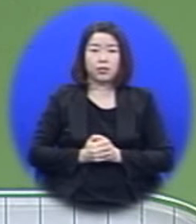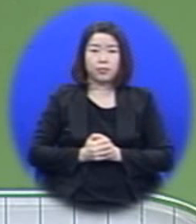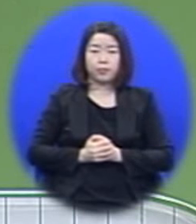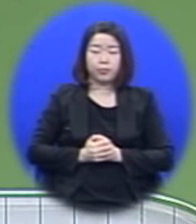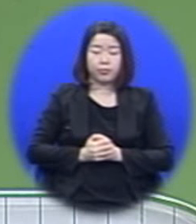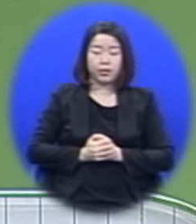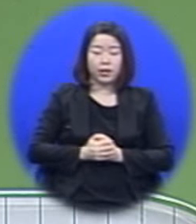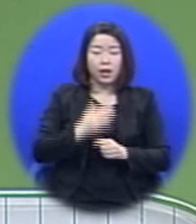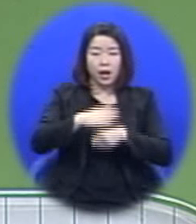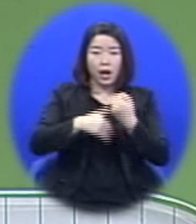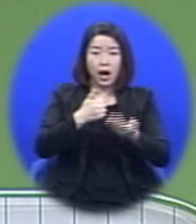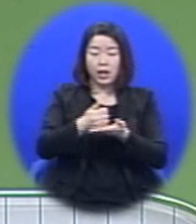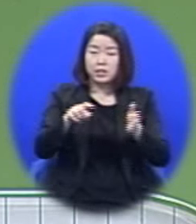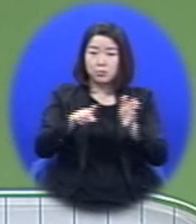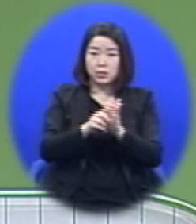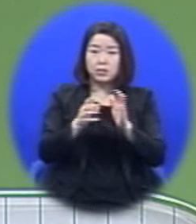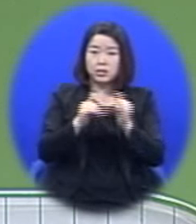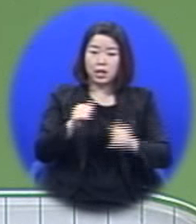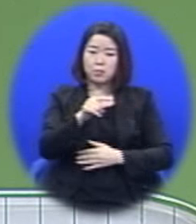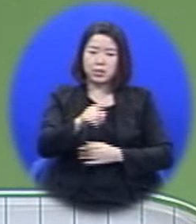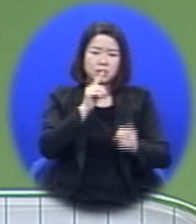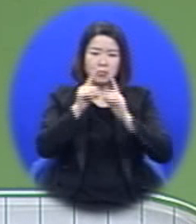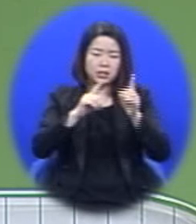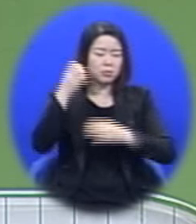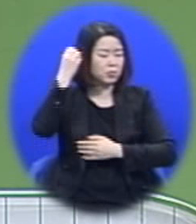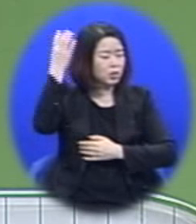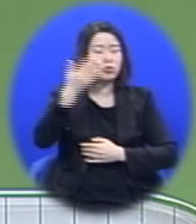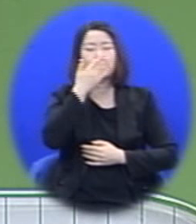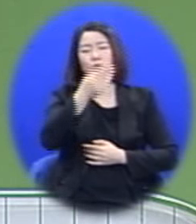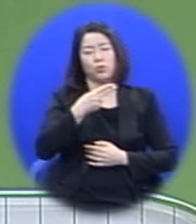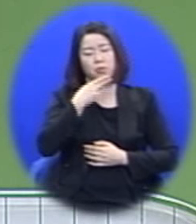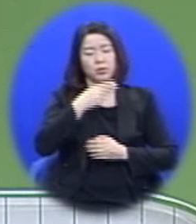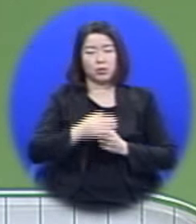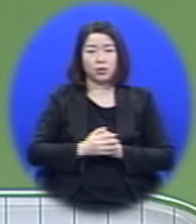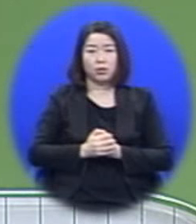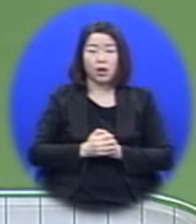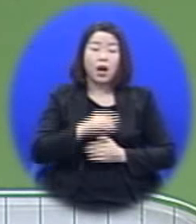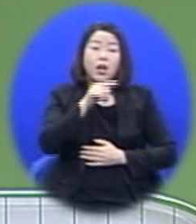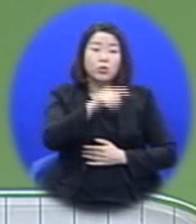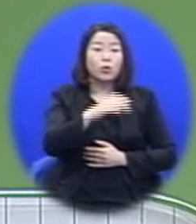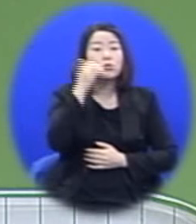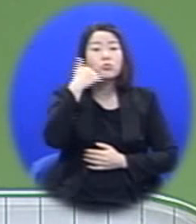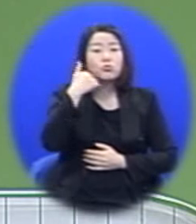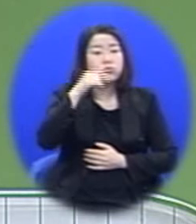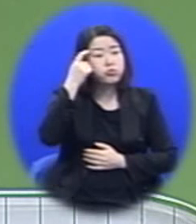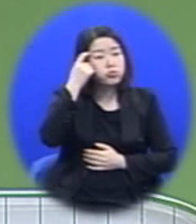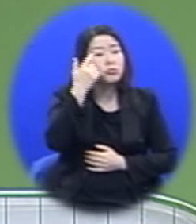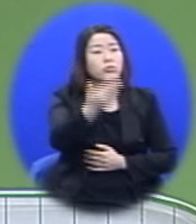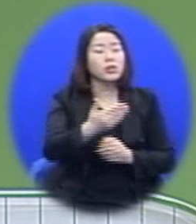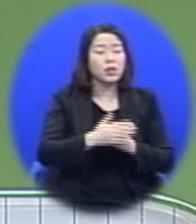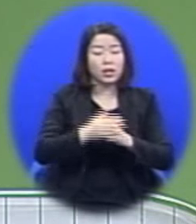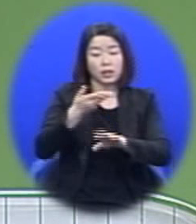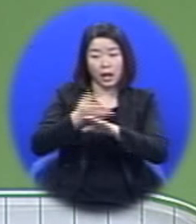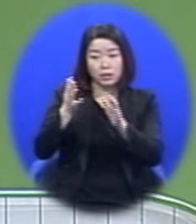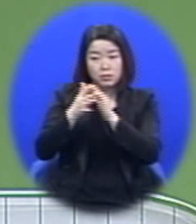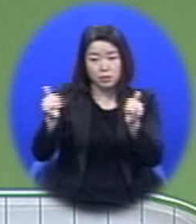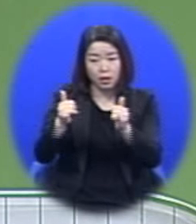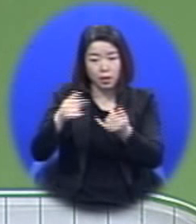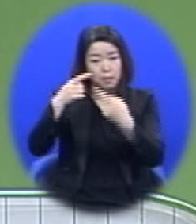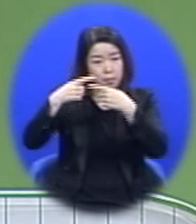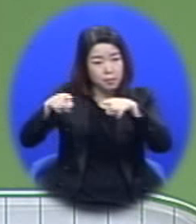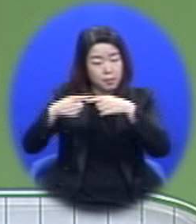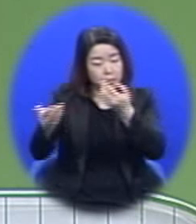하나님을 믿는 사람은 이 말씀을 잊을 수가 없어요. 너는 도대체 누구길래 남을 판단하느냐?